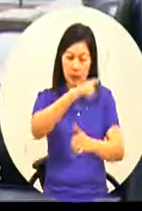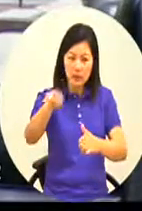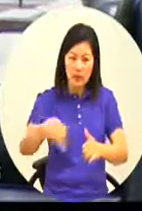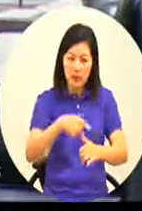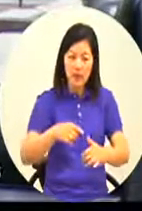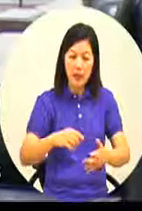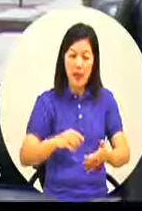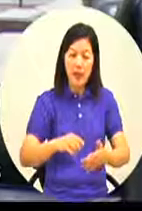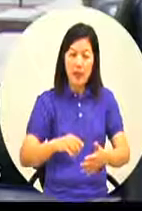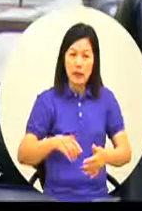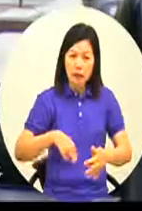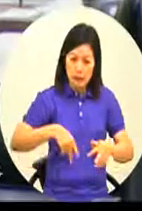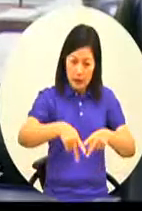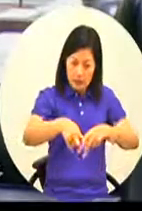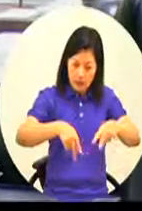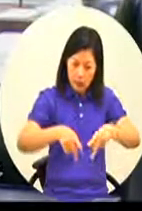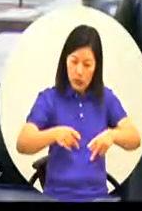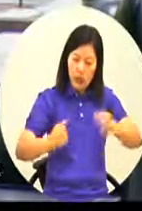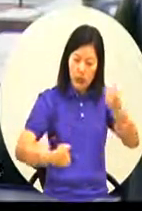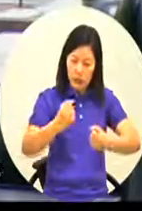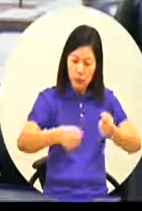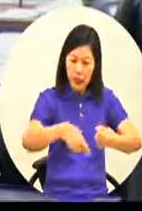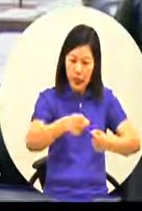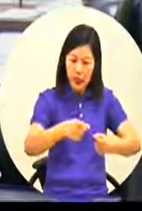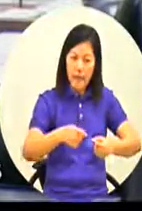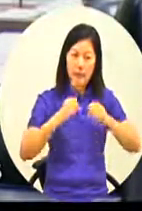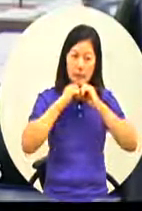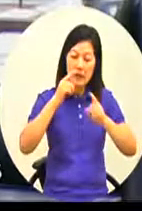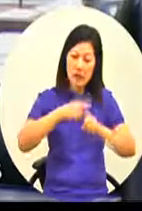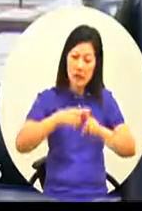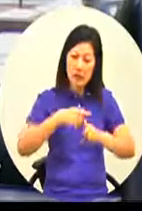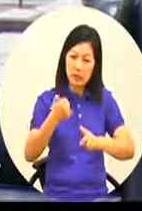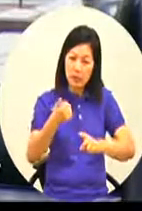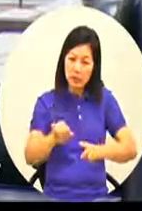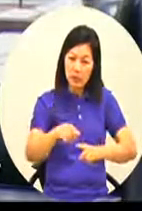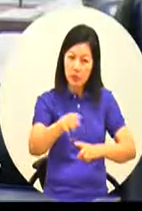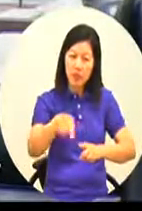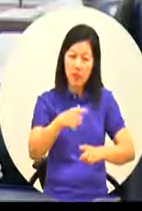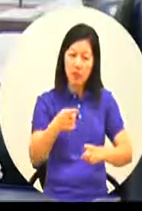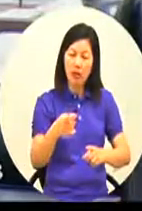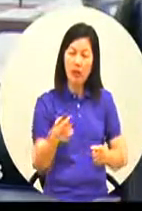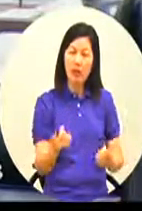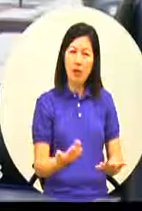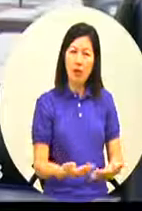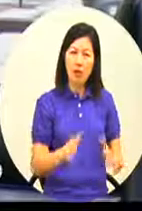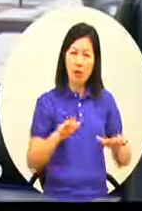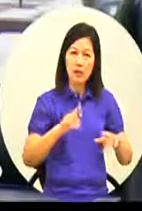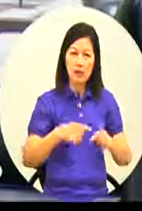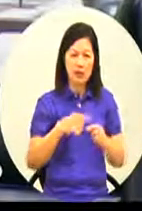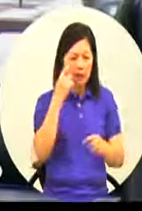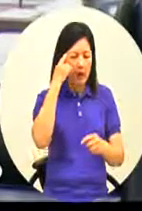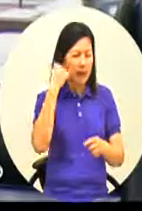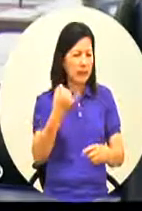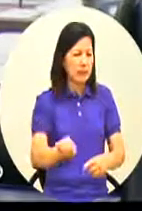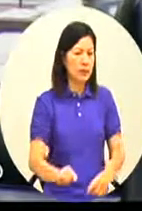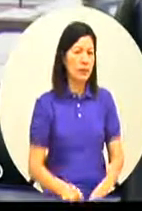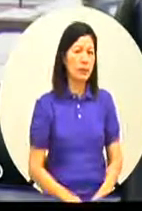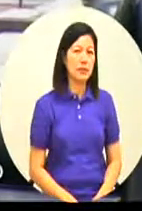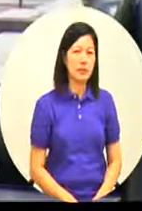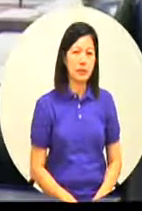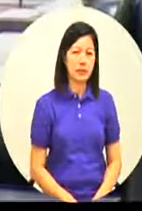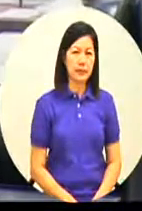路人的用路品质到底是怎么样。说起来，今年感觉没什么好啊，可以